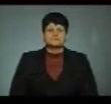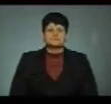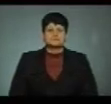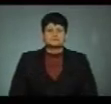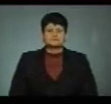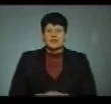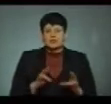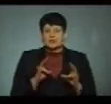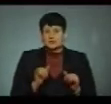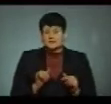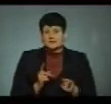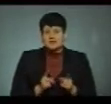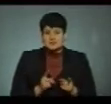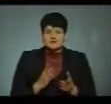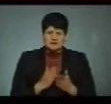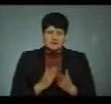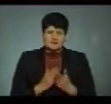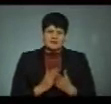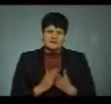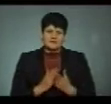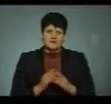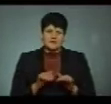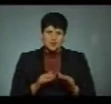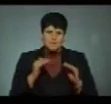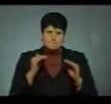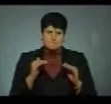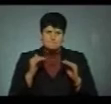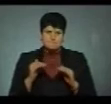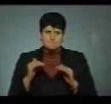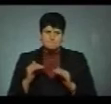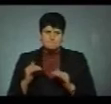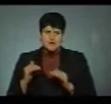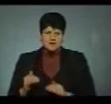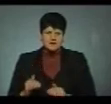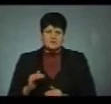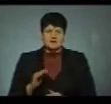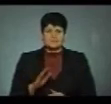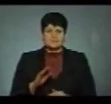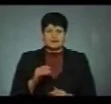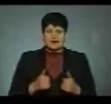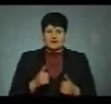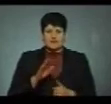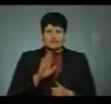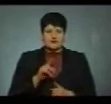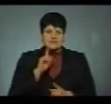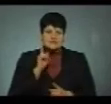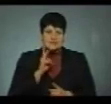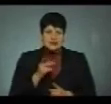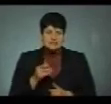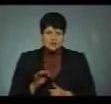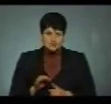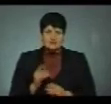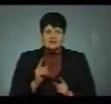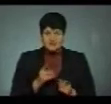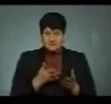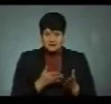Ну, дійсно, є тенденція падіння рейтингу Володимира Зеленського, от навіть в контексті